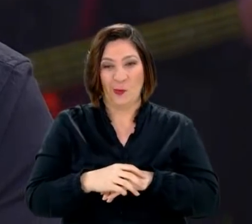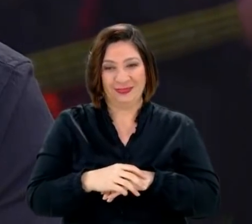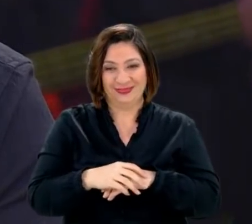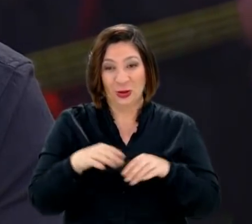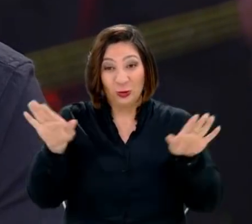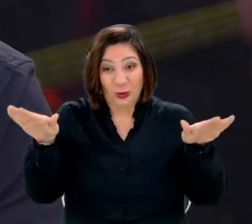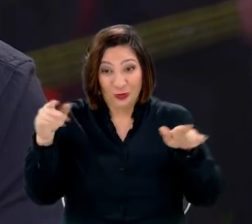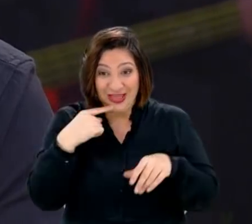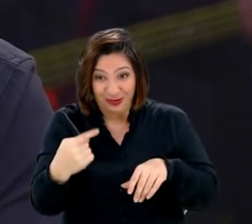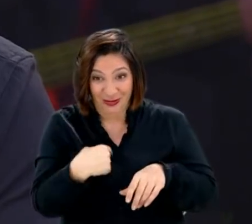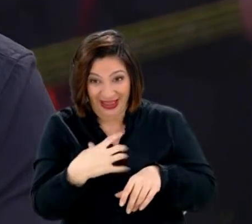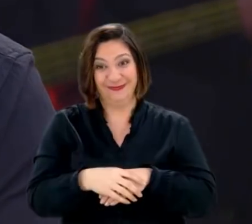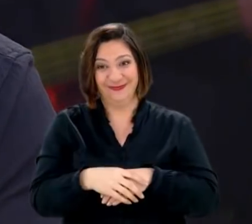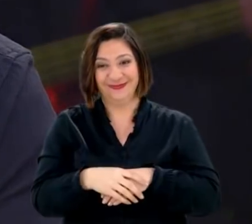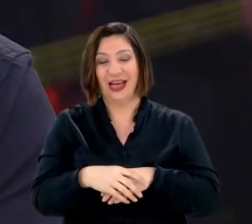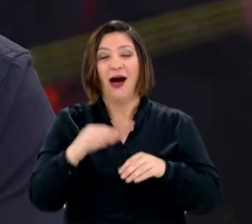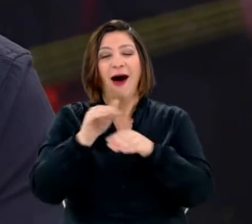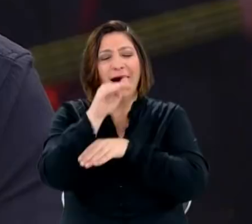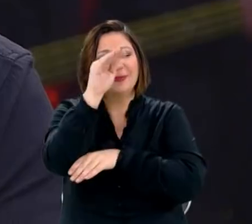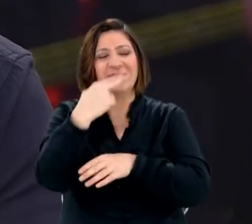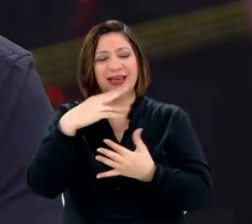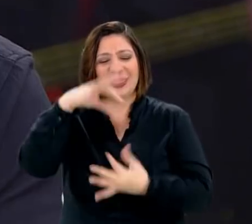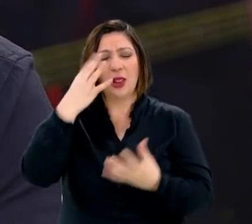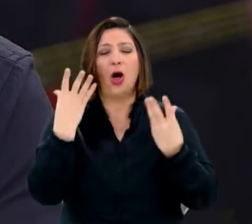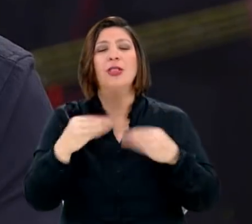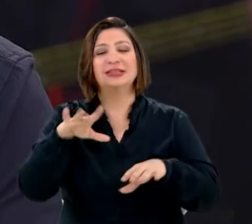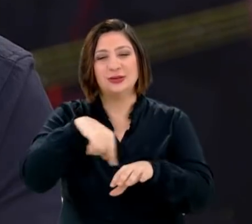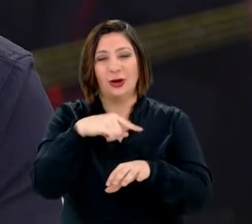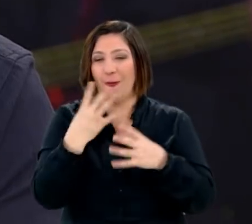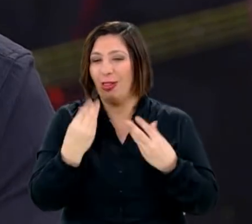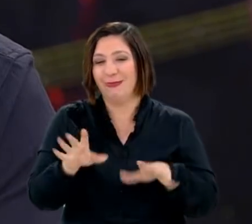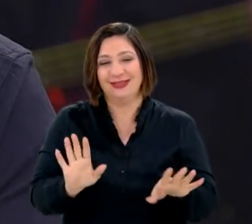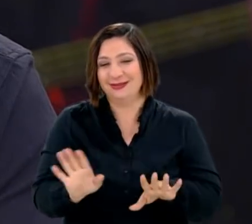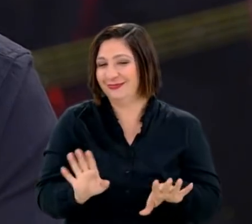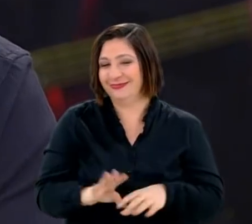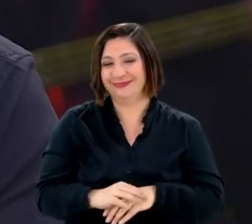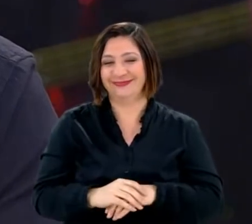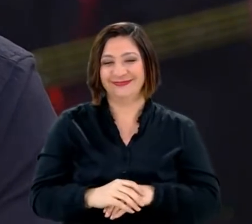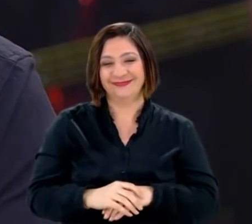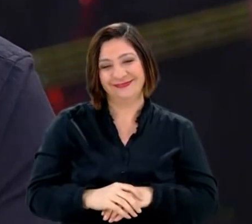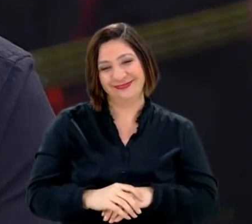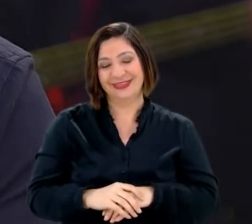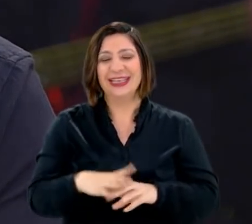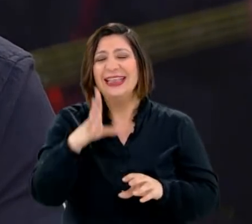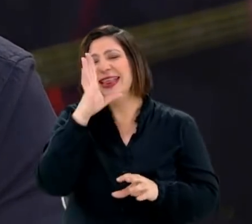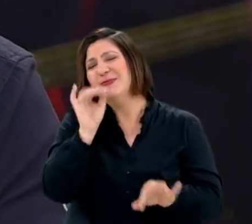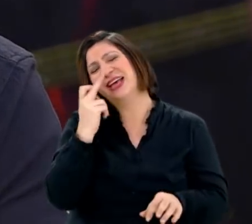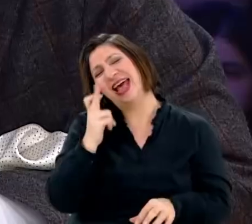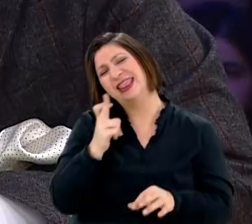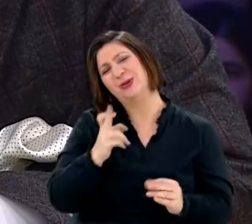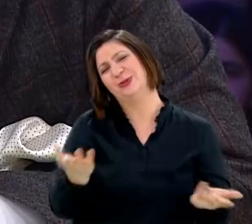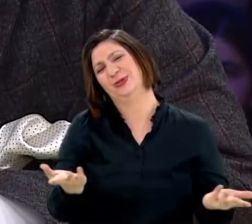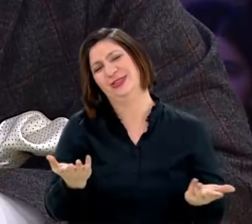Kuş mu demişim kendime ben? Evet. Hayatımda kadın olmadığı dönem olmadı. Tamam. Ya kimi kandırıyorsun?